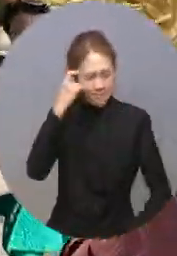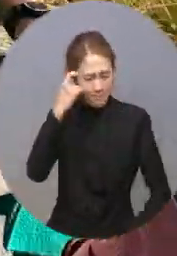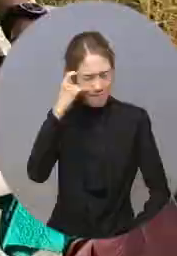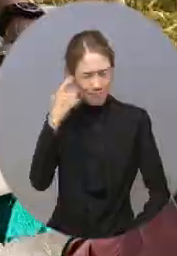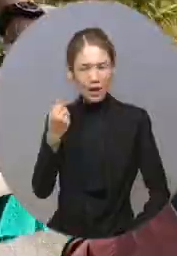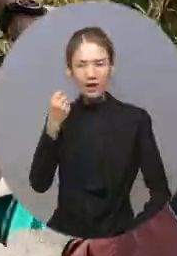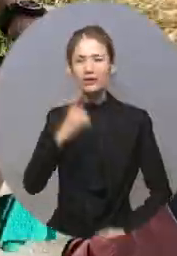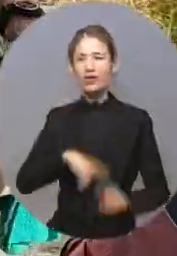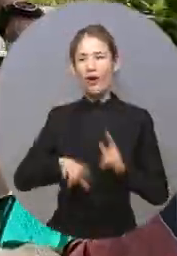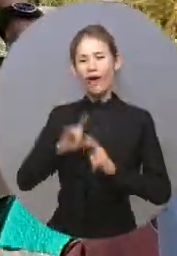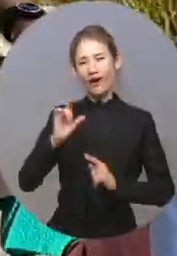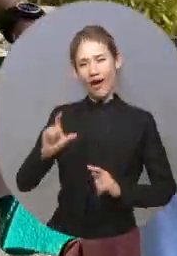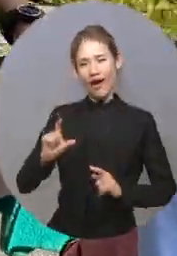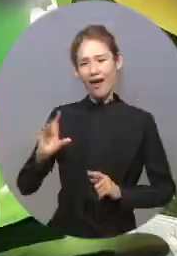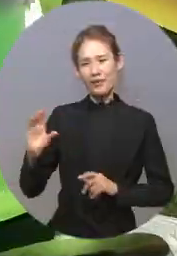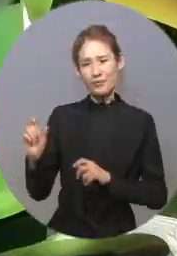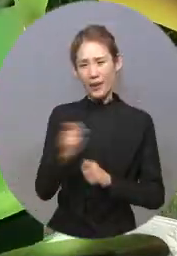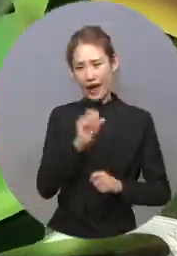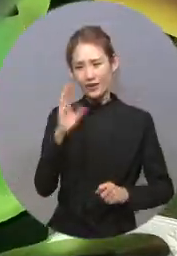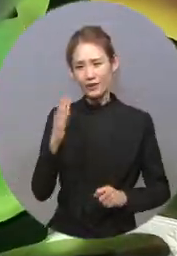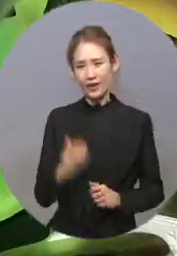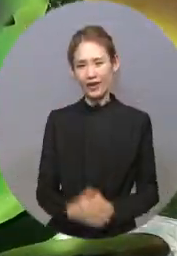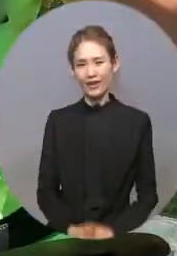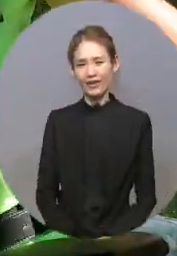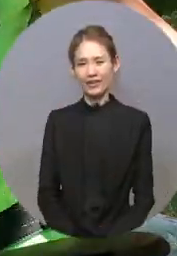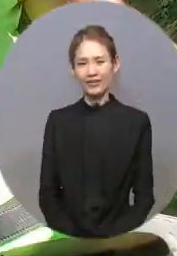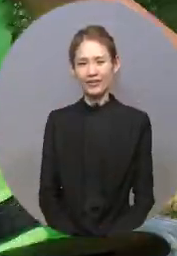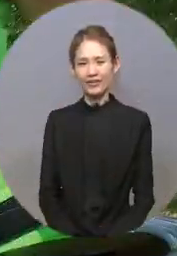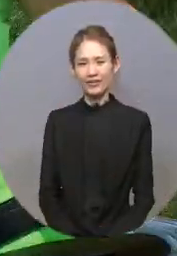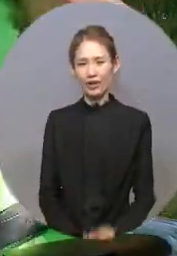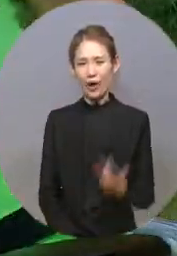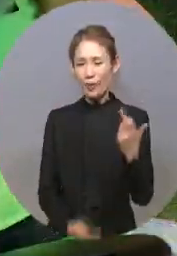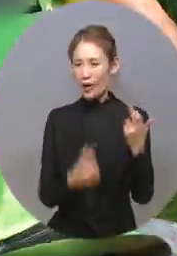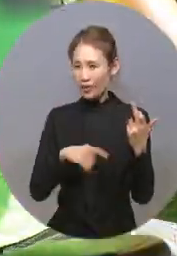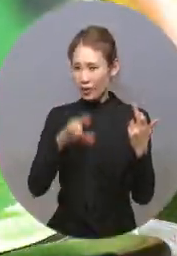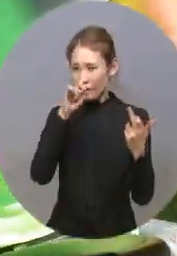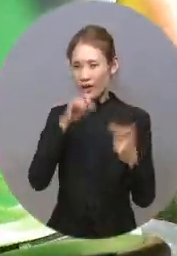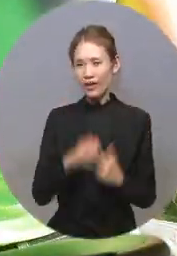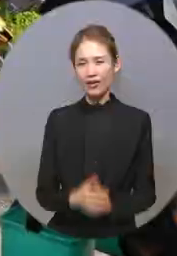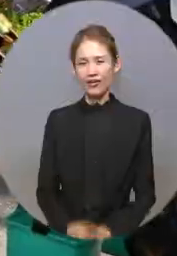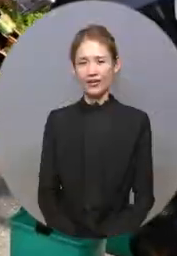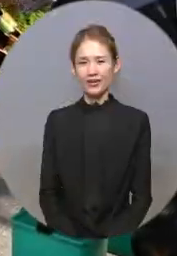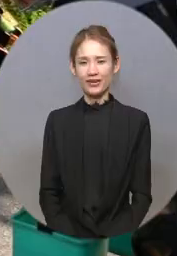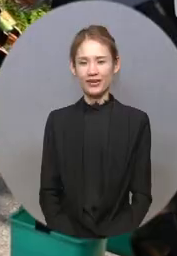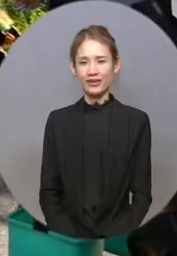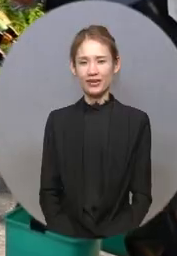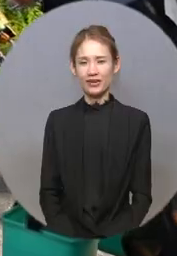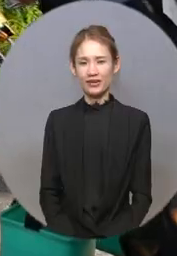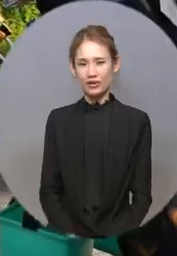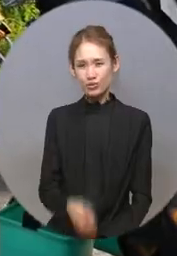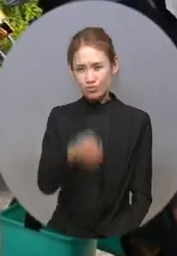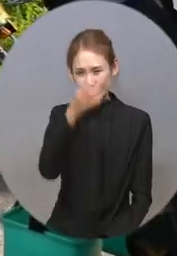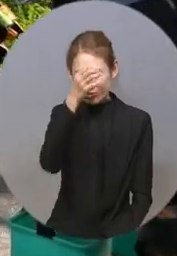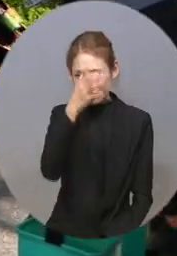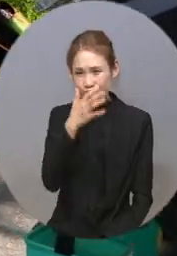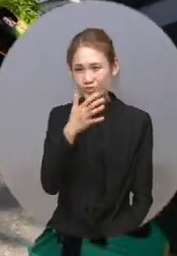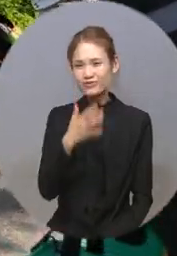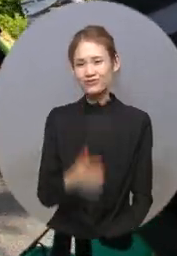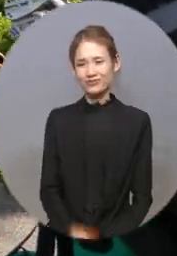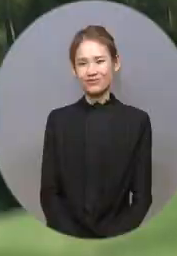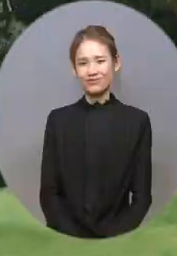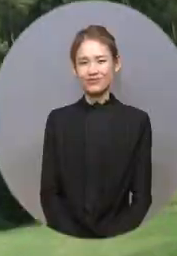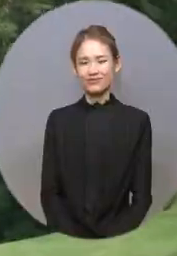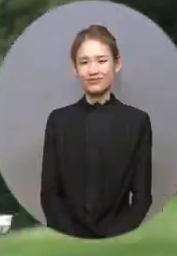가네. 아, 그럴 수 있지. 그치? 오빠, 오빠가 더 좋다. 뭘 더 좋아? 어떻게 해야 돼, 저? 아이고, 죄송합니다.